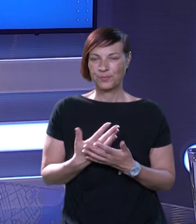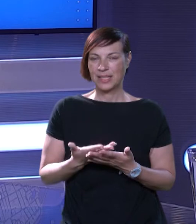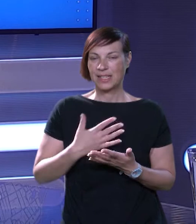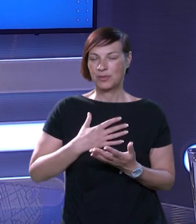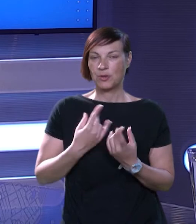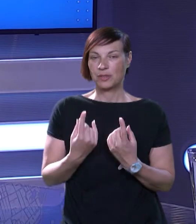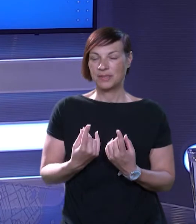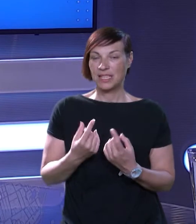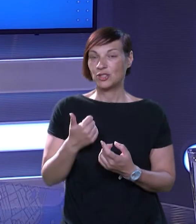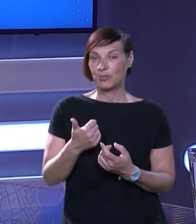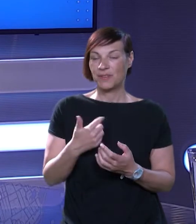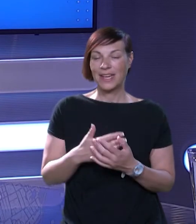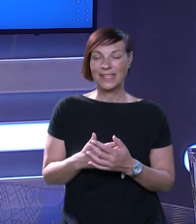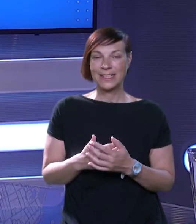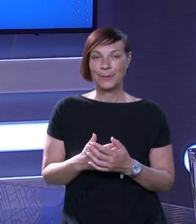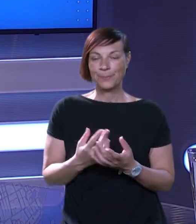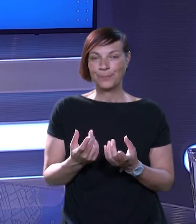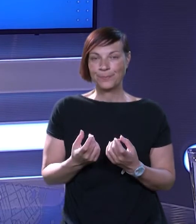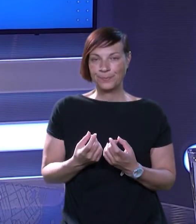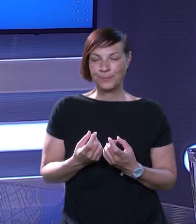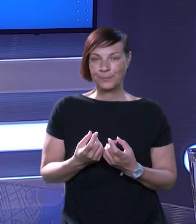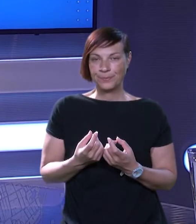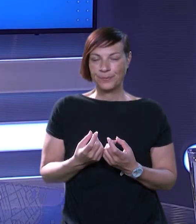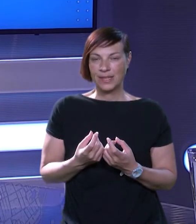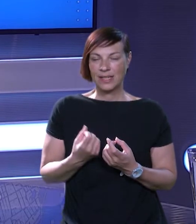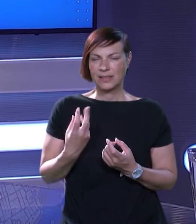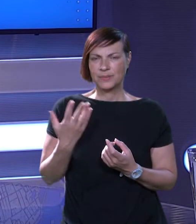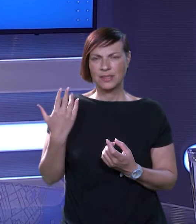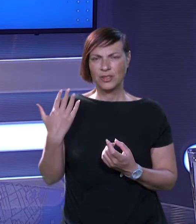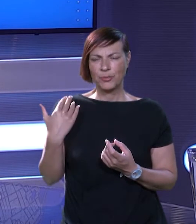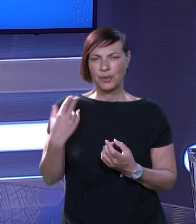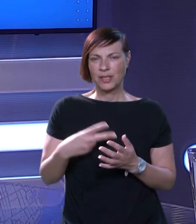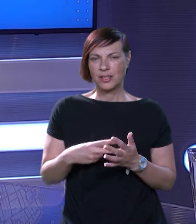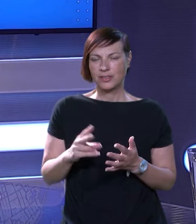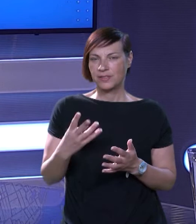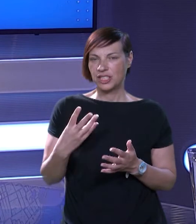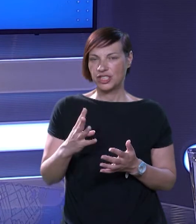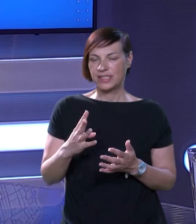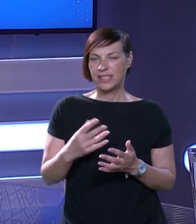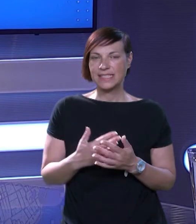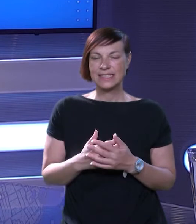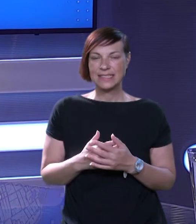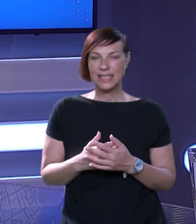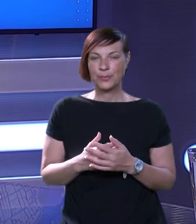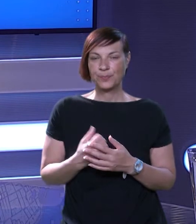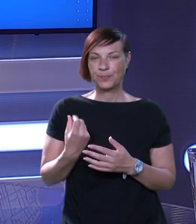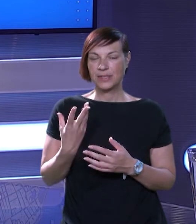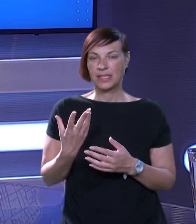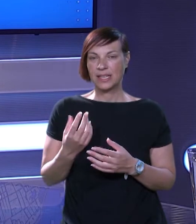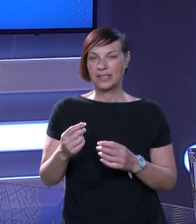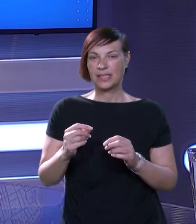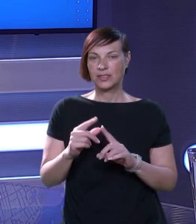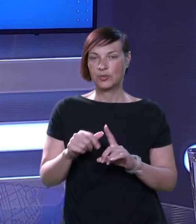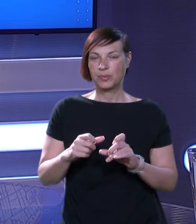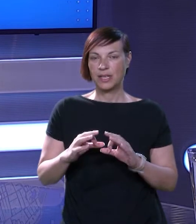nad mojim statusom prvakinje. Ali je, kad je to bilo? To je bilo 2014. U stvari kad je